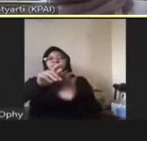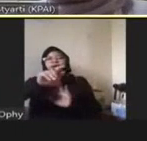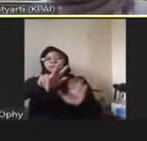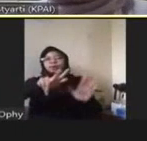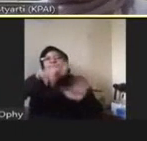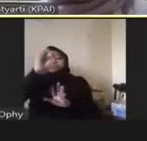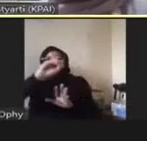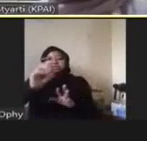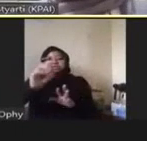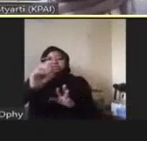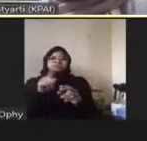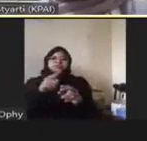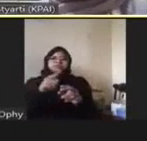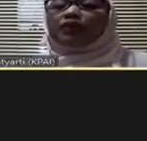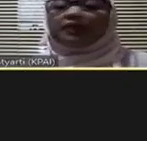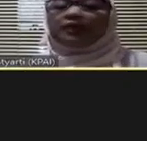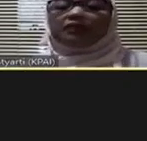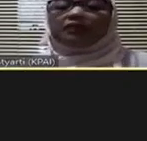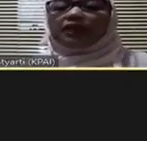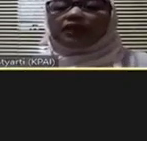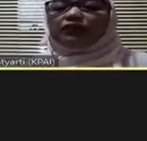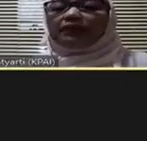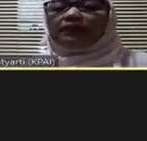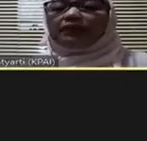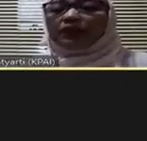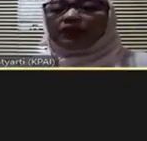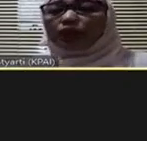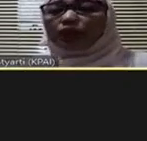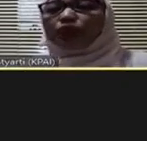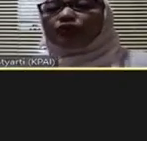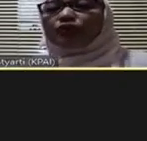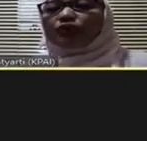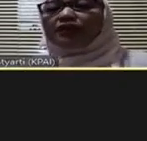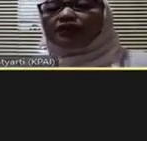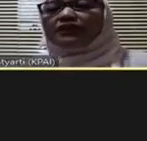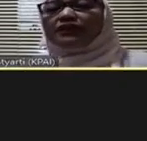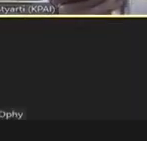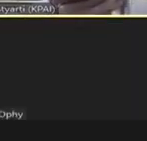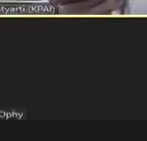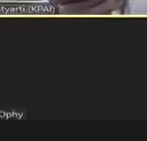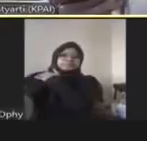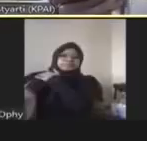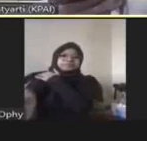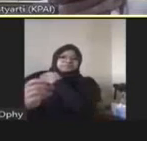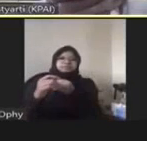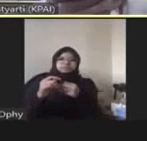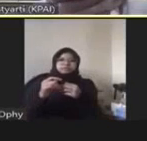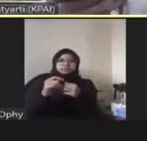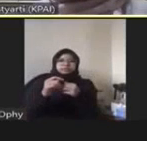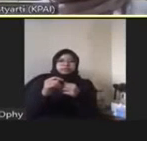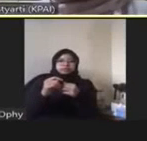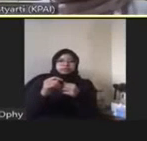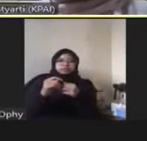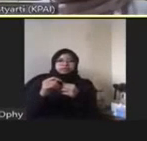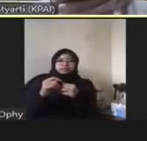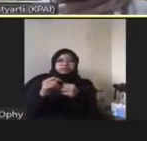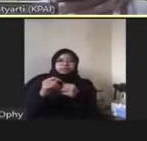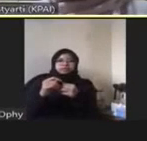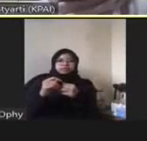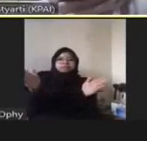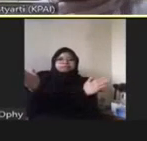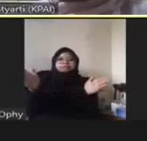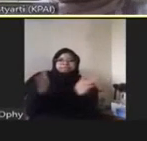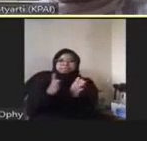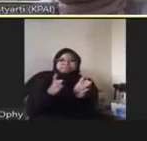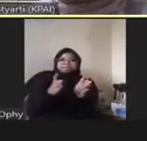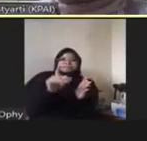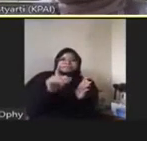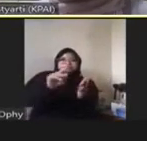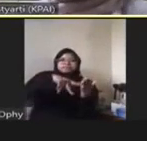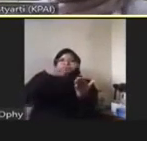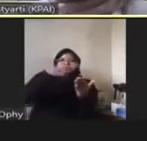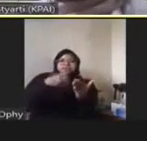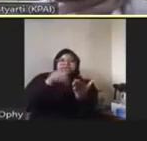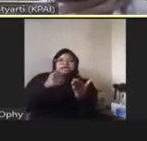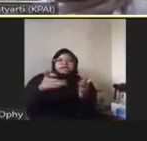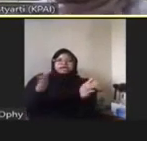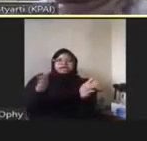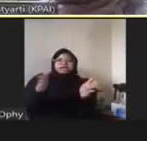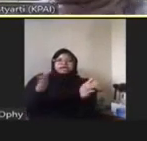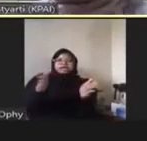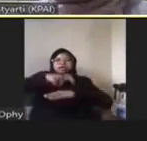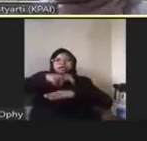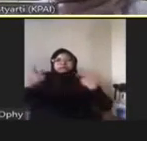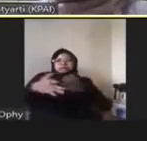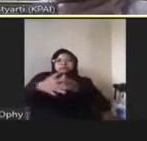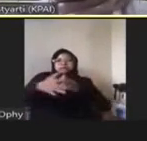darurat. Sebenarnya bukan bikin baru, tapi kurikulum 2013 yang ada disederhanakan. Karena kan jamnya diperpendek, nanti